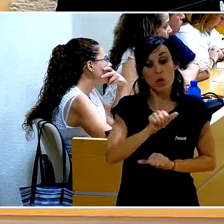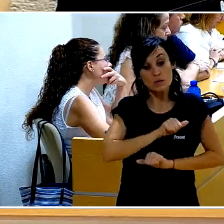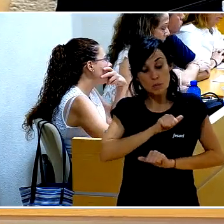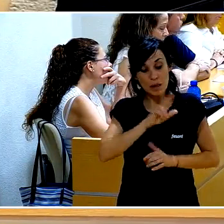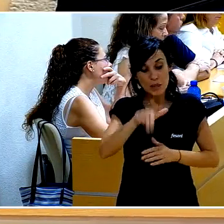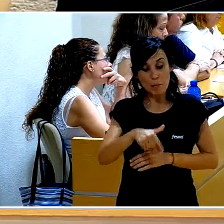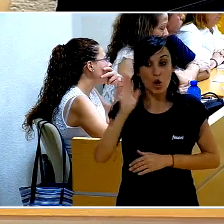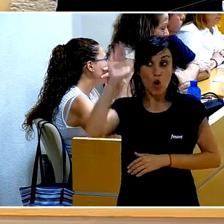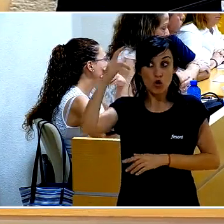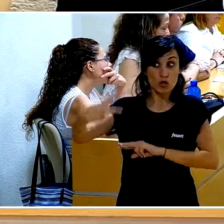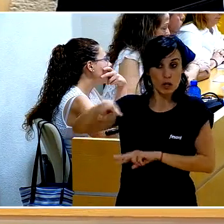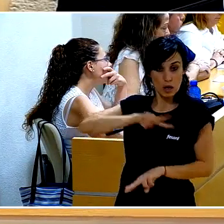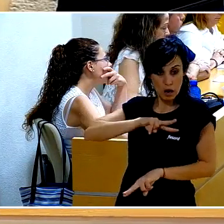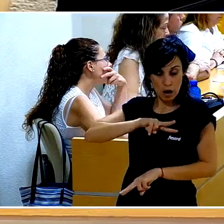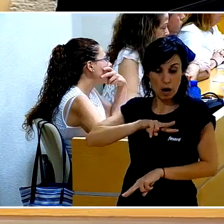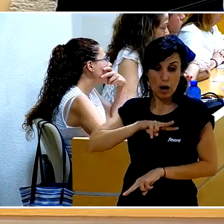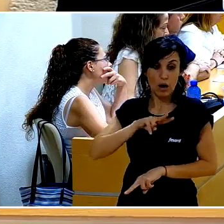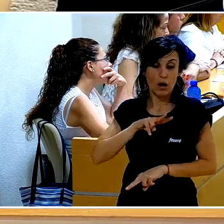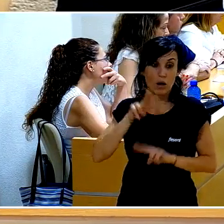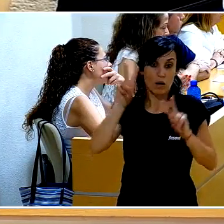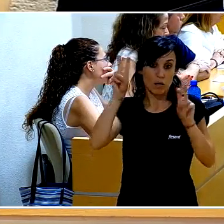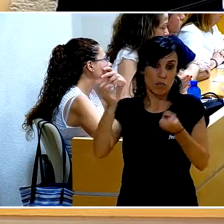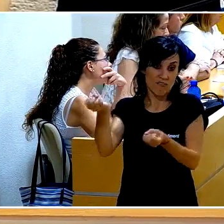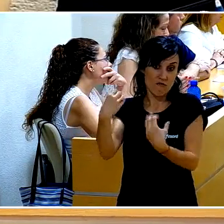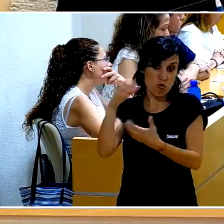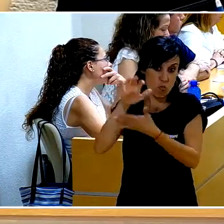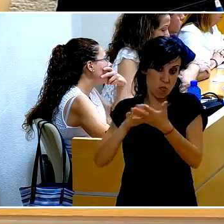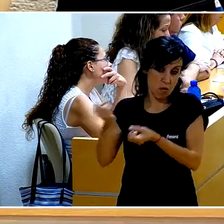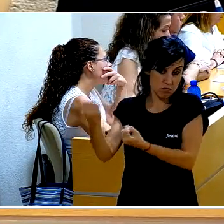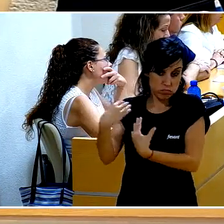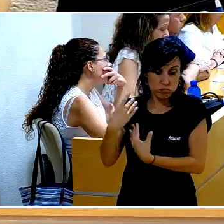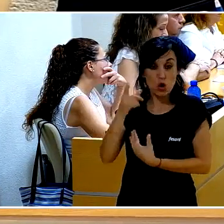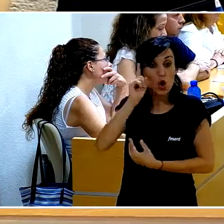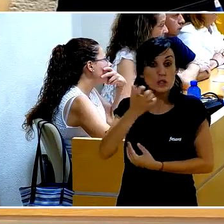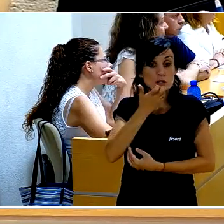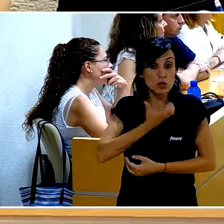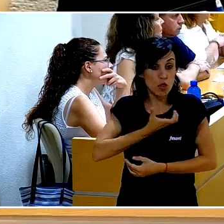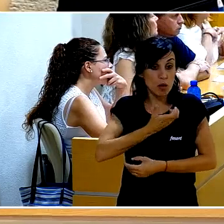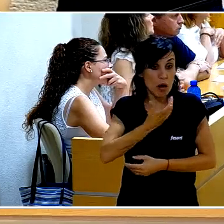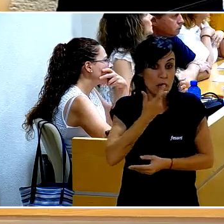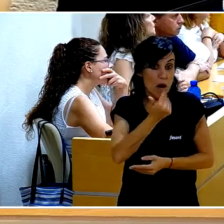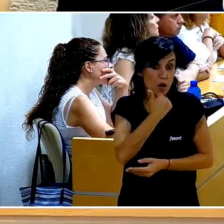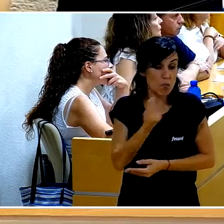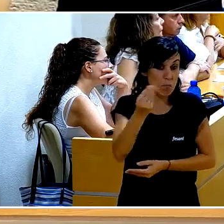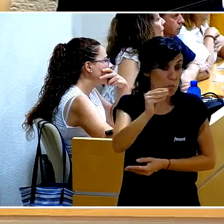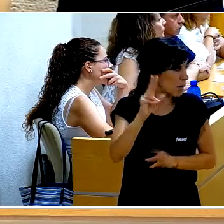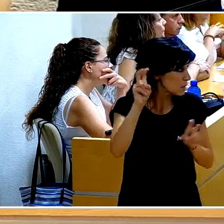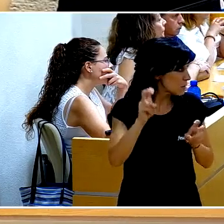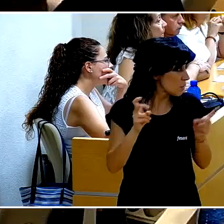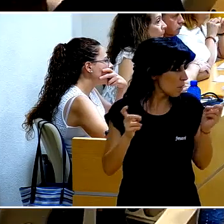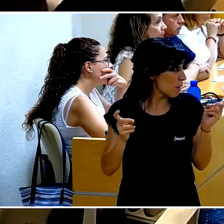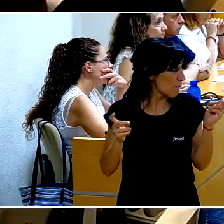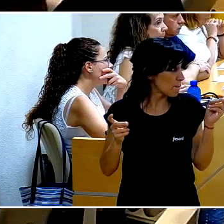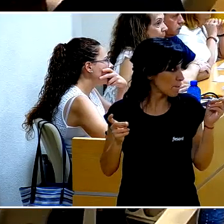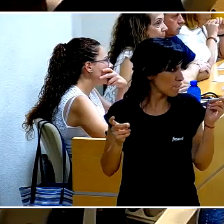des de conselleria se conteste i se mos informe. No sé si el regidor té alguna cosa més que afegir. Vale, pues,